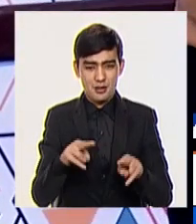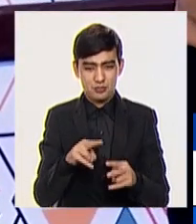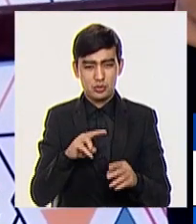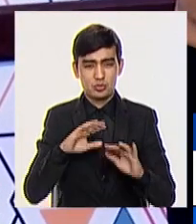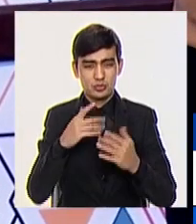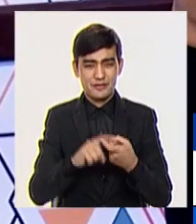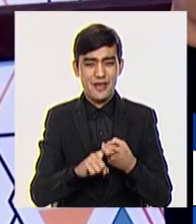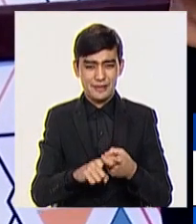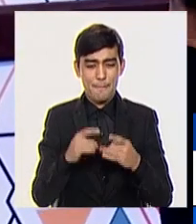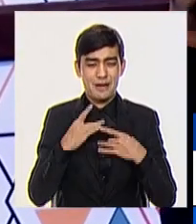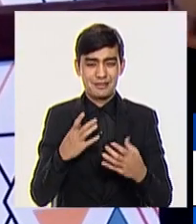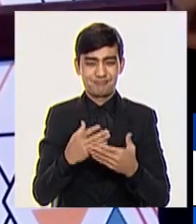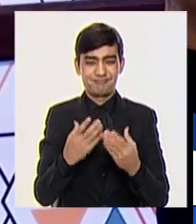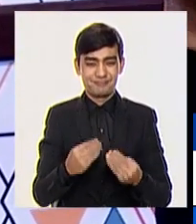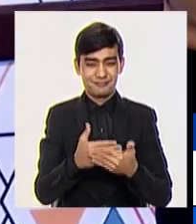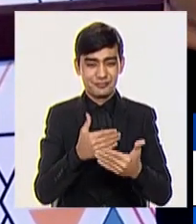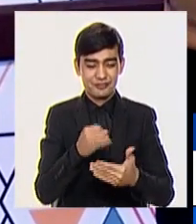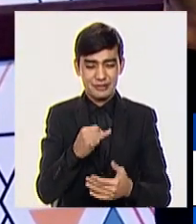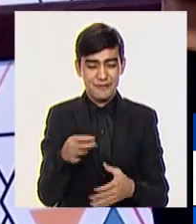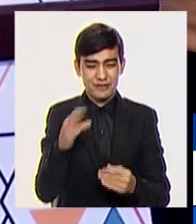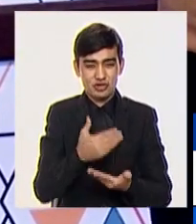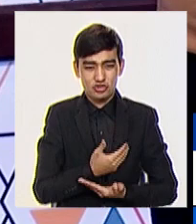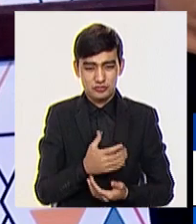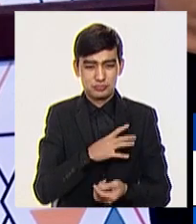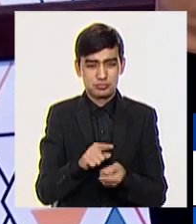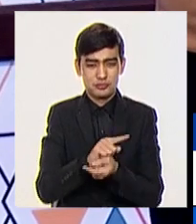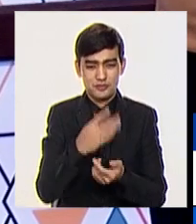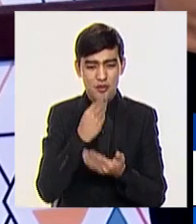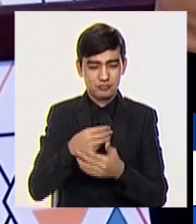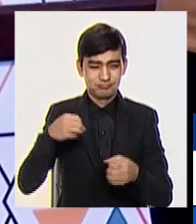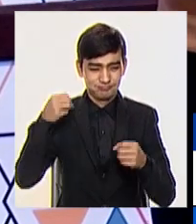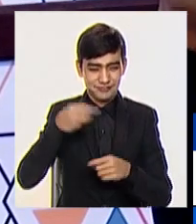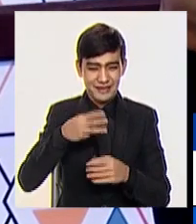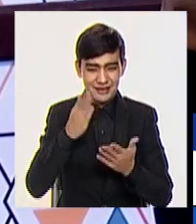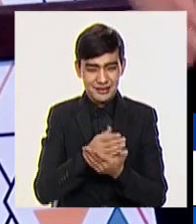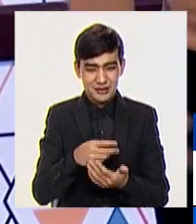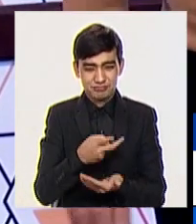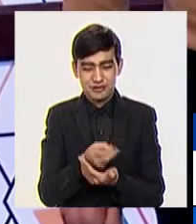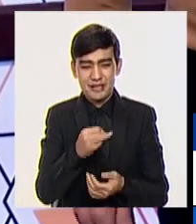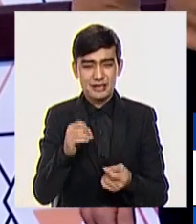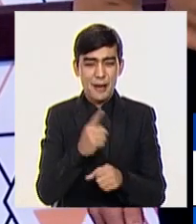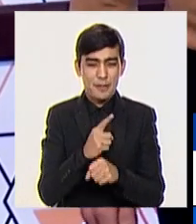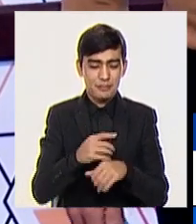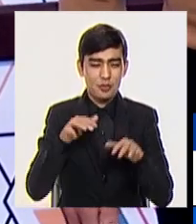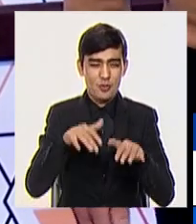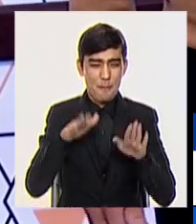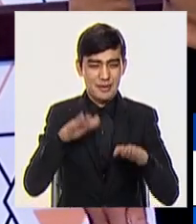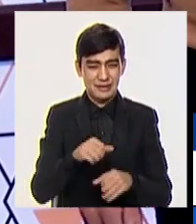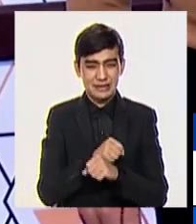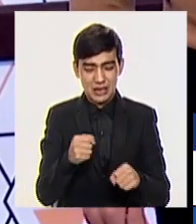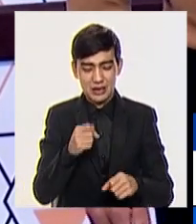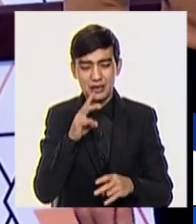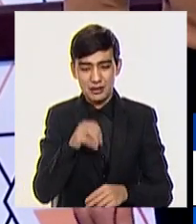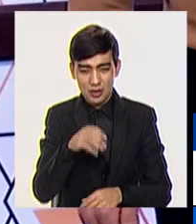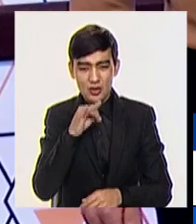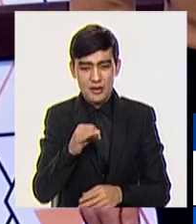связана с тем, что перед праздниками местные жители традиционно обновляют свой загар. Запрета на посещение пляжей нет. Тем более президент Бразилии